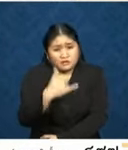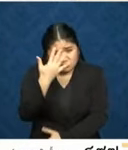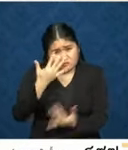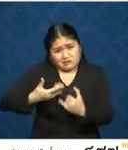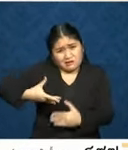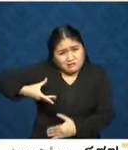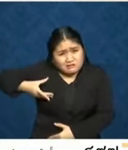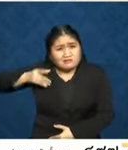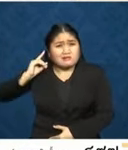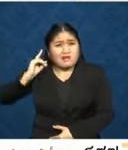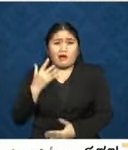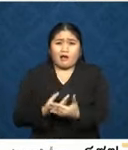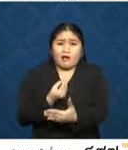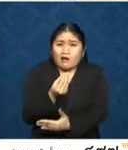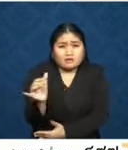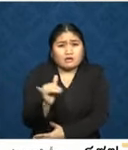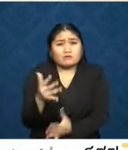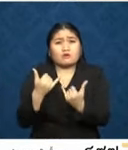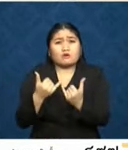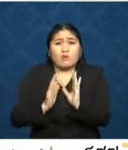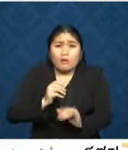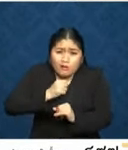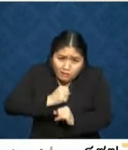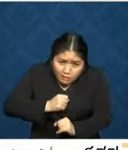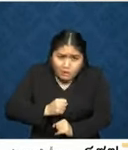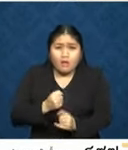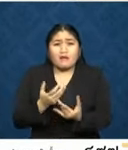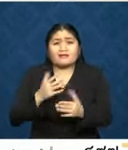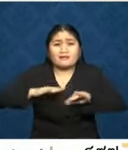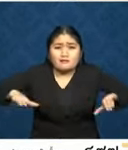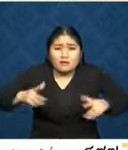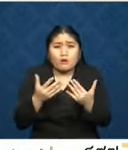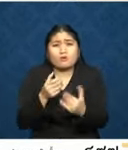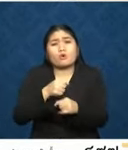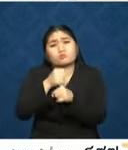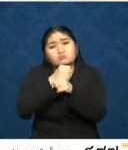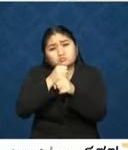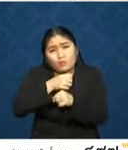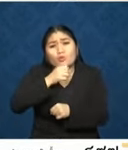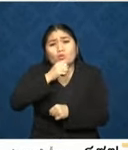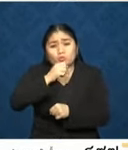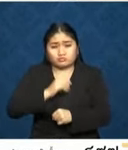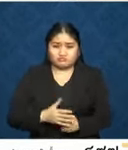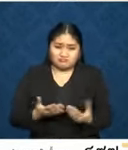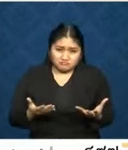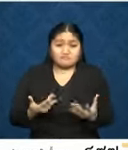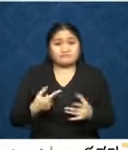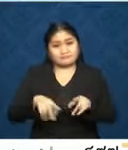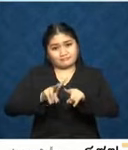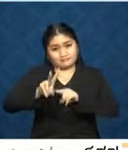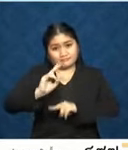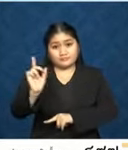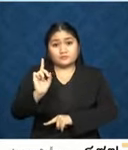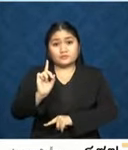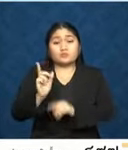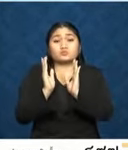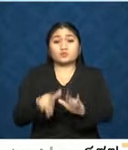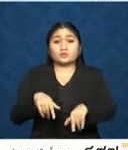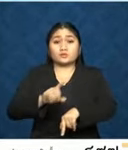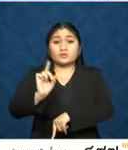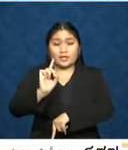การโครงการดังกล่าวค่ะและตอนนี้ผู้สูงอายุกับเด็กเล็กกำลังรอดื่มดื่มนมจากโครงการของรัฐค่ะเรื่องที่ 2ค่ะดิฉันได้รับเรื่องร้องเรียน